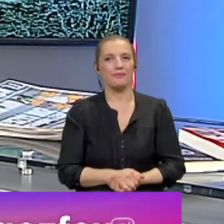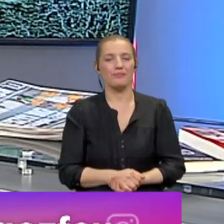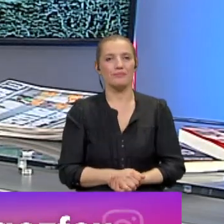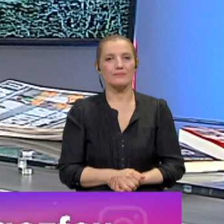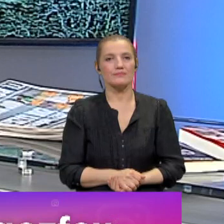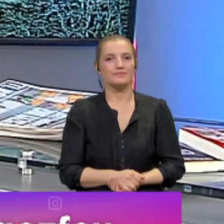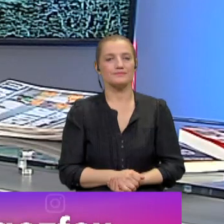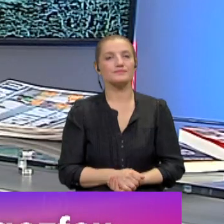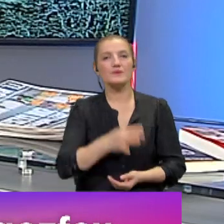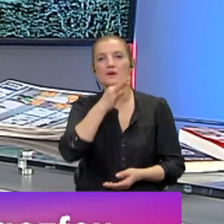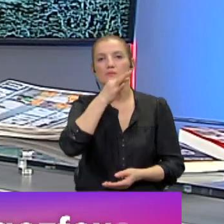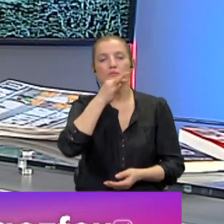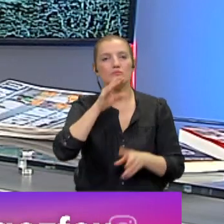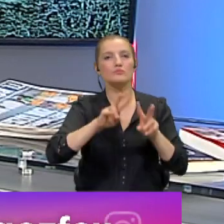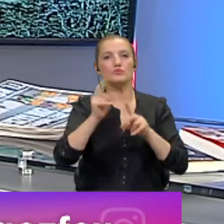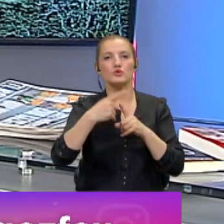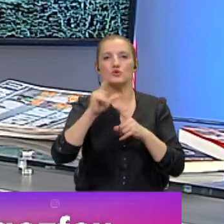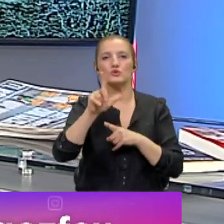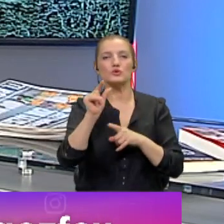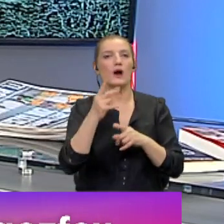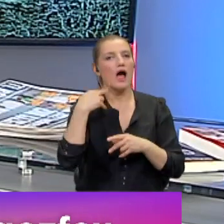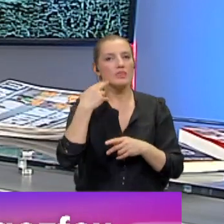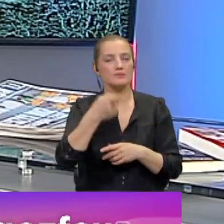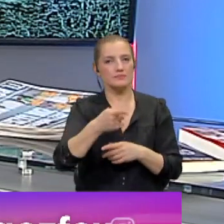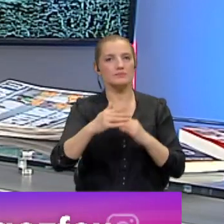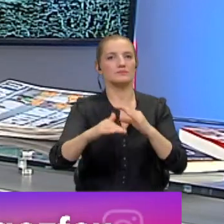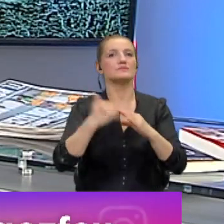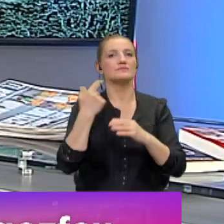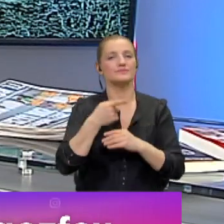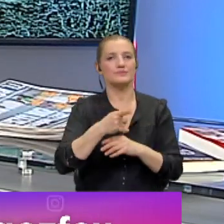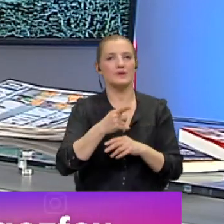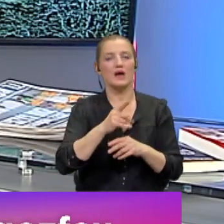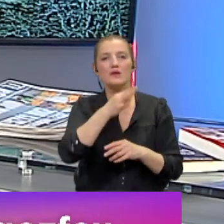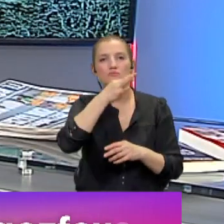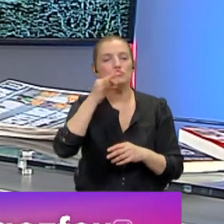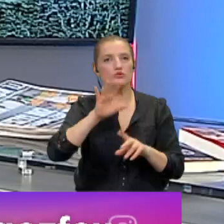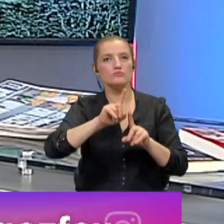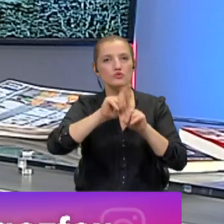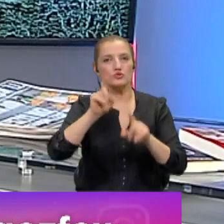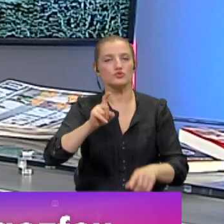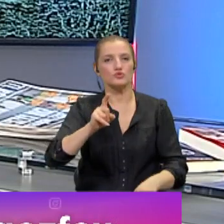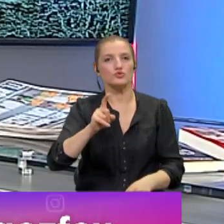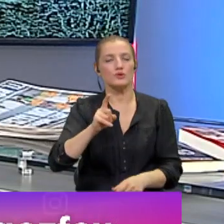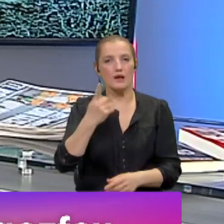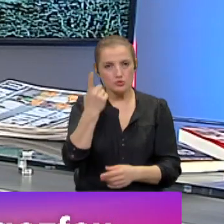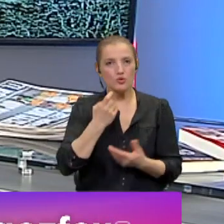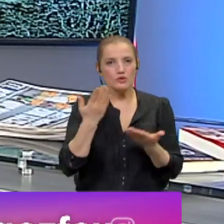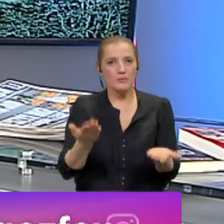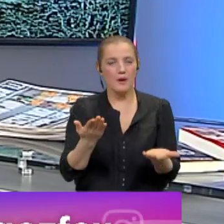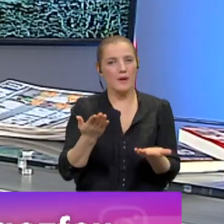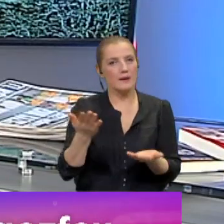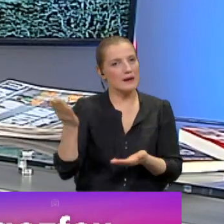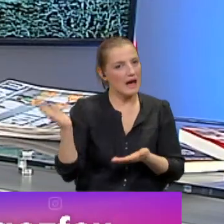özür dilerim Mutlu Hanım O da diyor ki ya Böyle soru sorulur mu mutlu mı diye ver halayı demiş